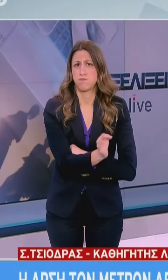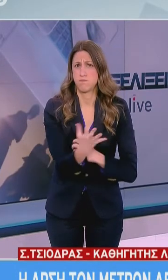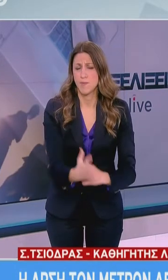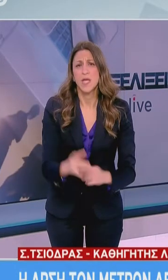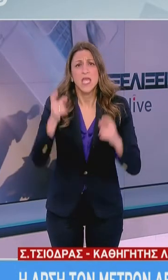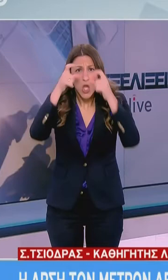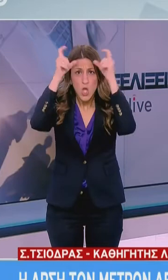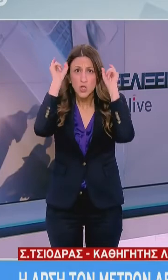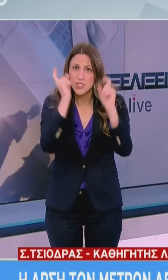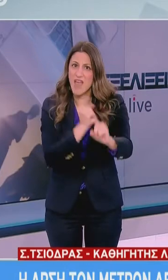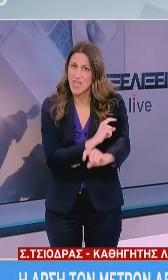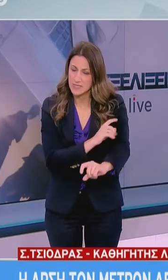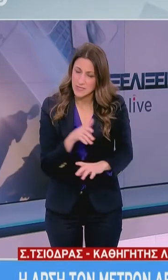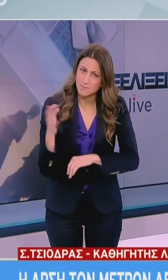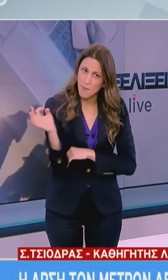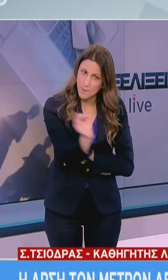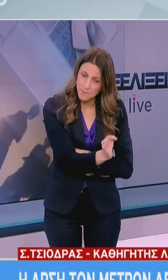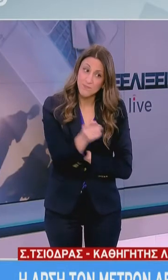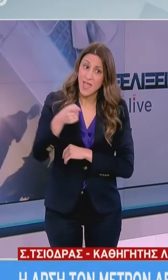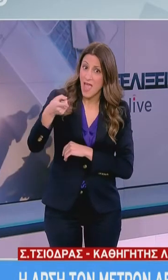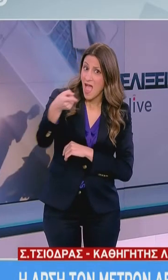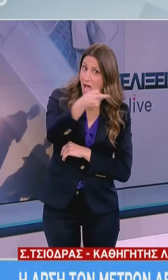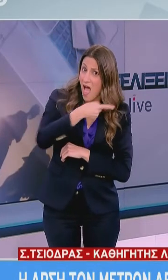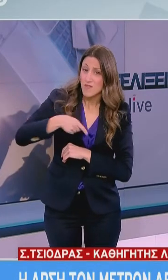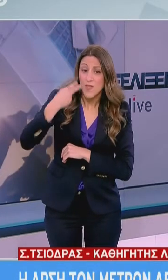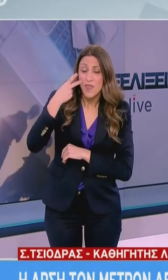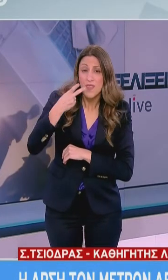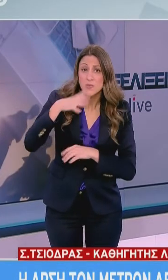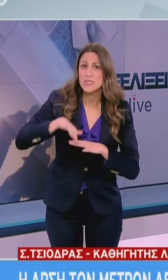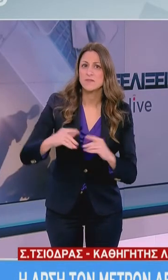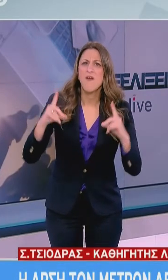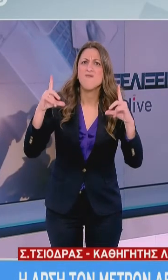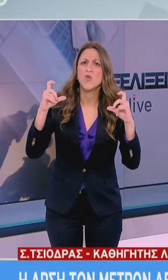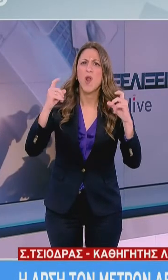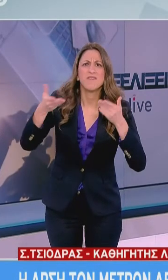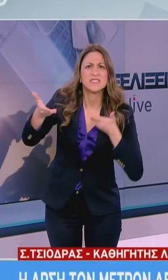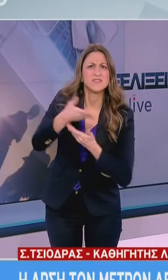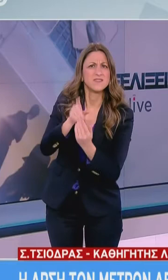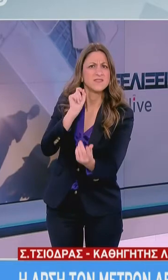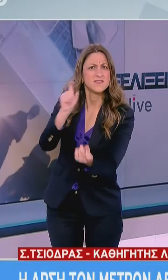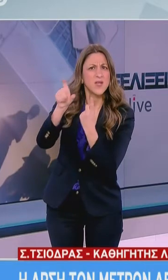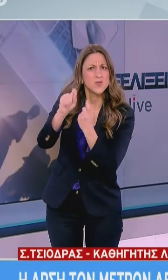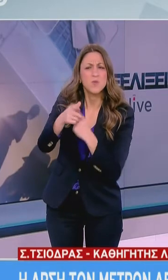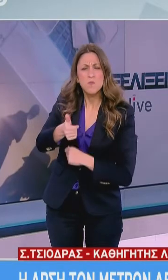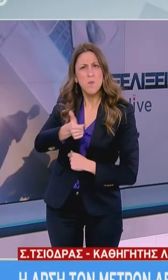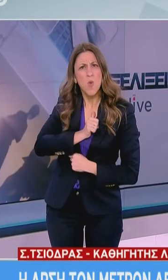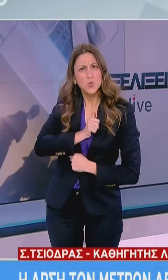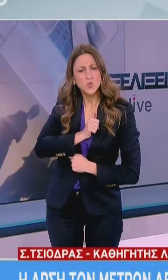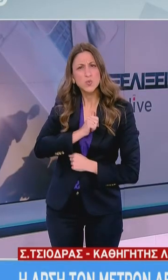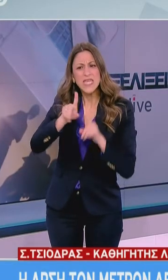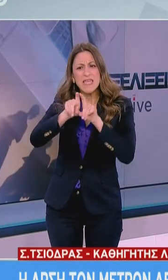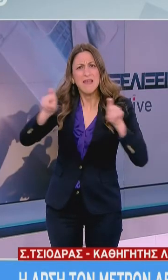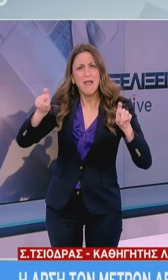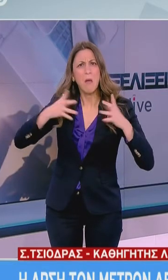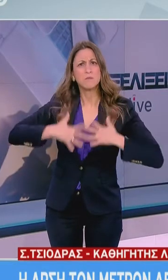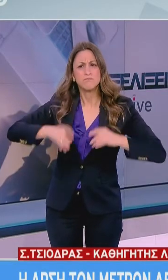μεταξύ, οι γιατροί μοιράζονται εικόνες συναδέλφων με αδιάβροχα μιας χρήσης, σάκους απορριμμάτων και άλλα αυτοσχέδια υλικά για να προστατευτούν από τον